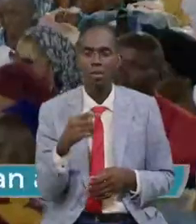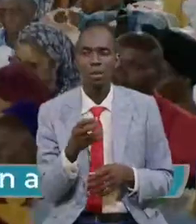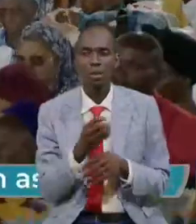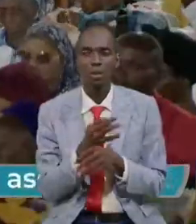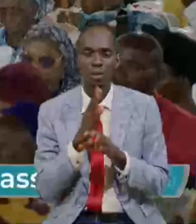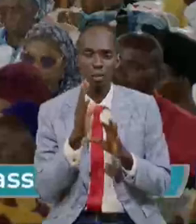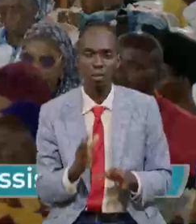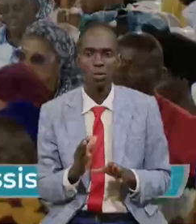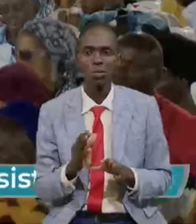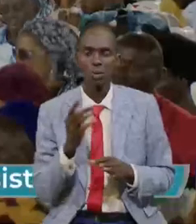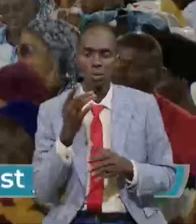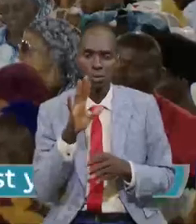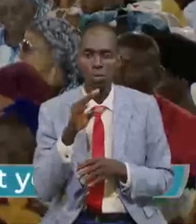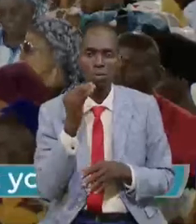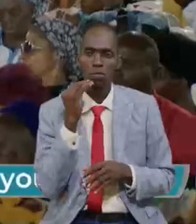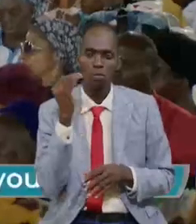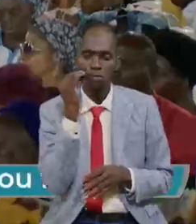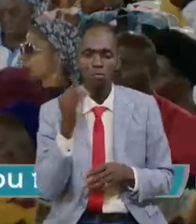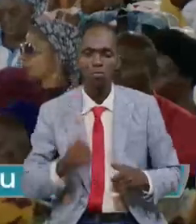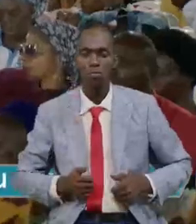à écrire